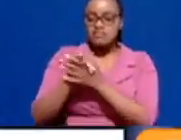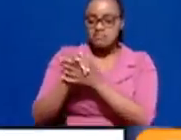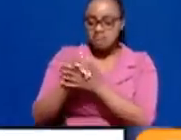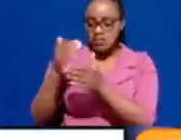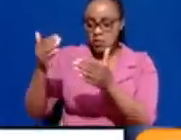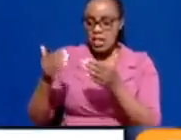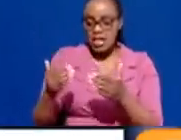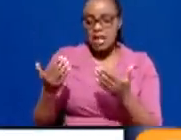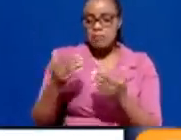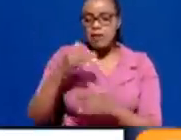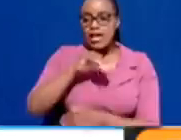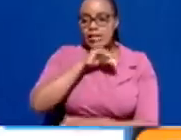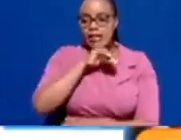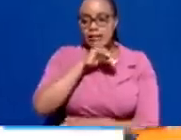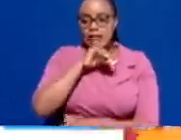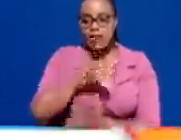karibu Raila Odinga.